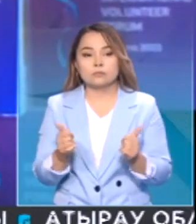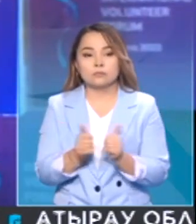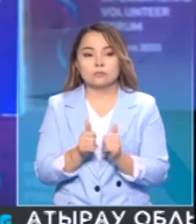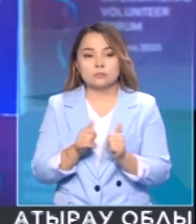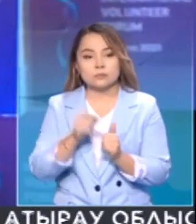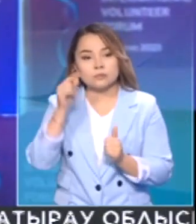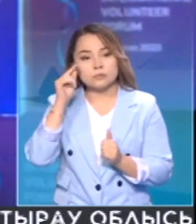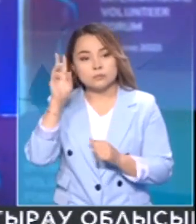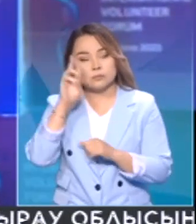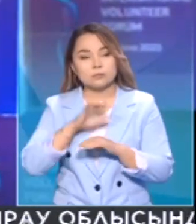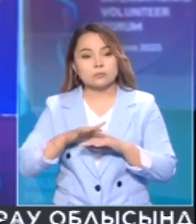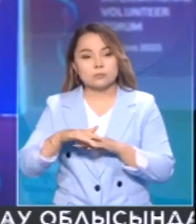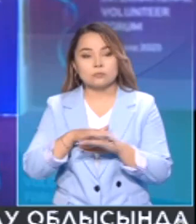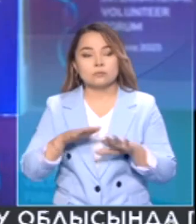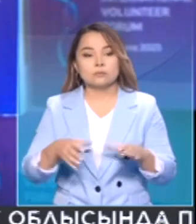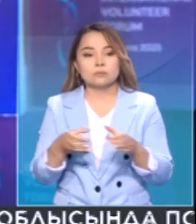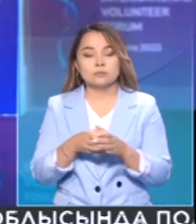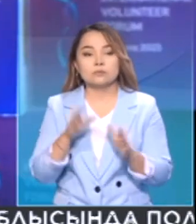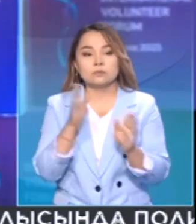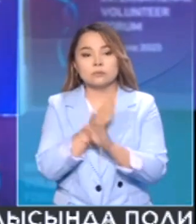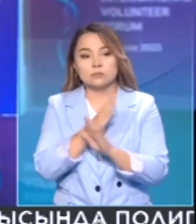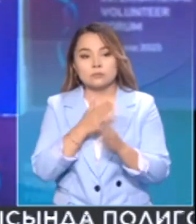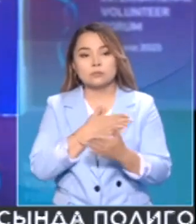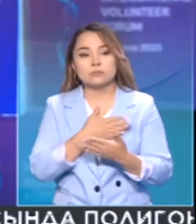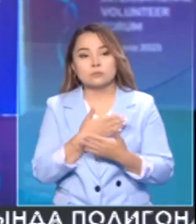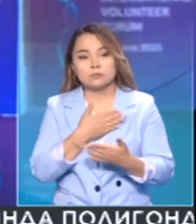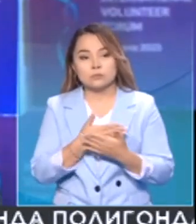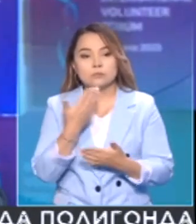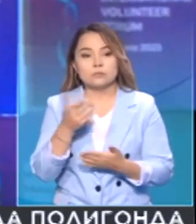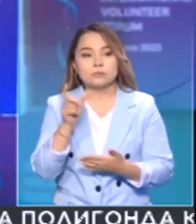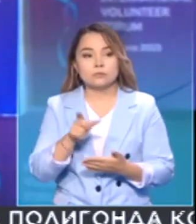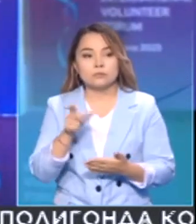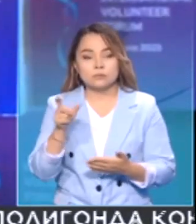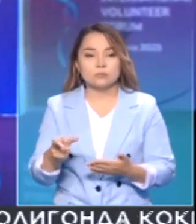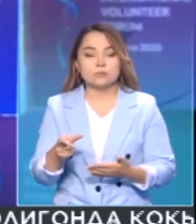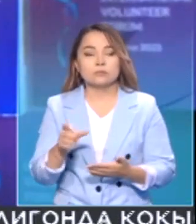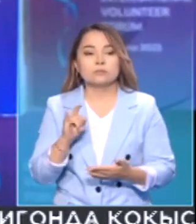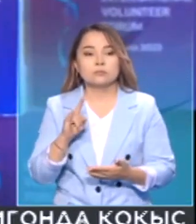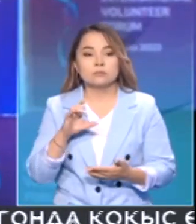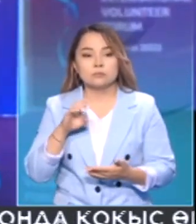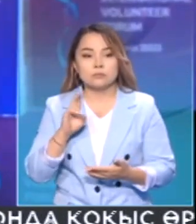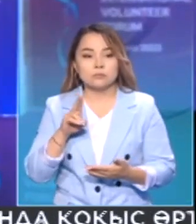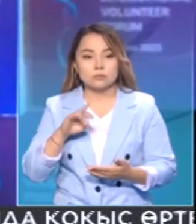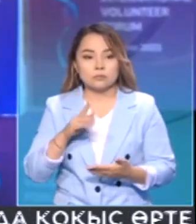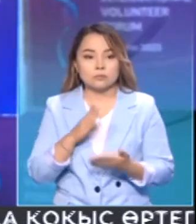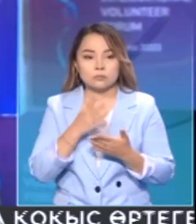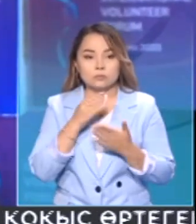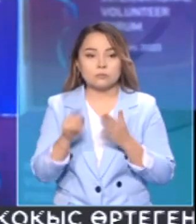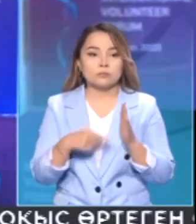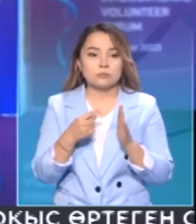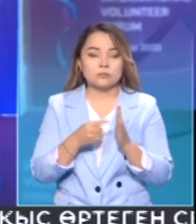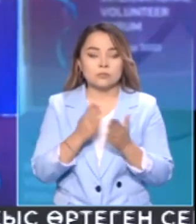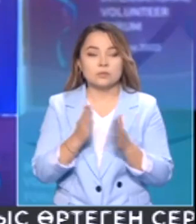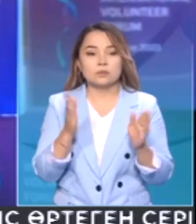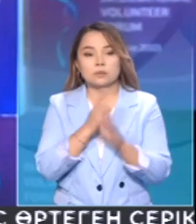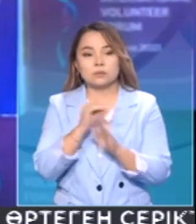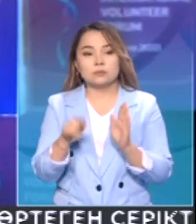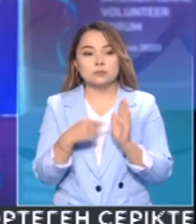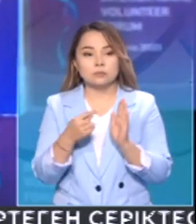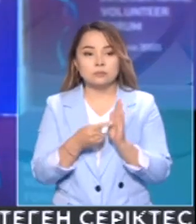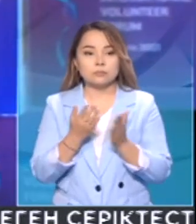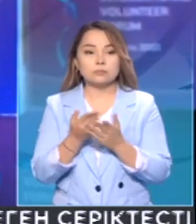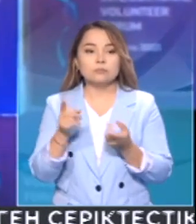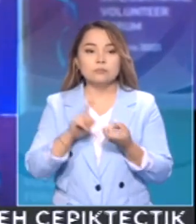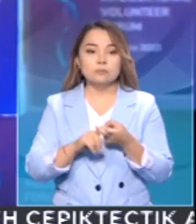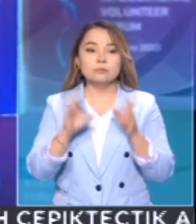Қырғыз Республикасында экологиялық волонтерлар ыстық көлдегі мәселені көп көтерген екен, экологиялық мәселені. Соның